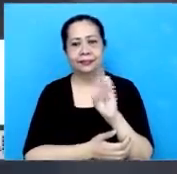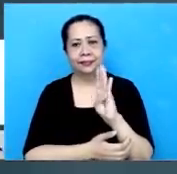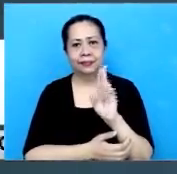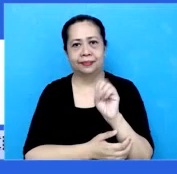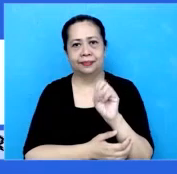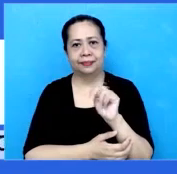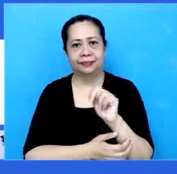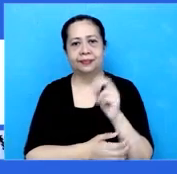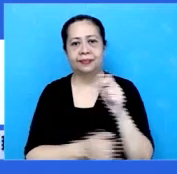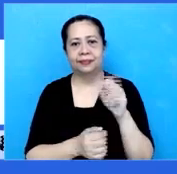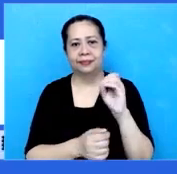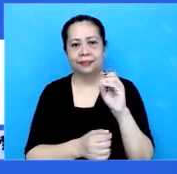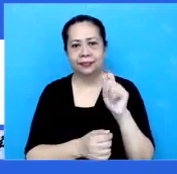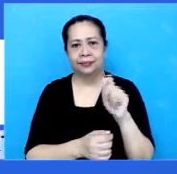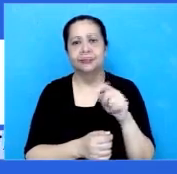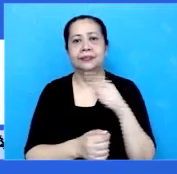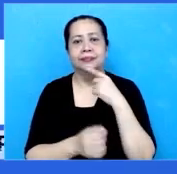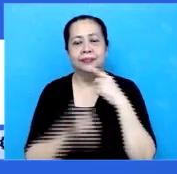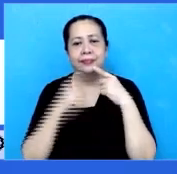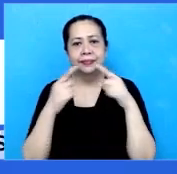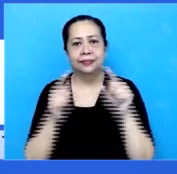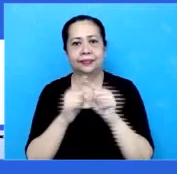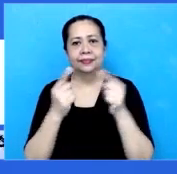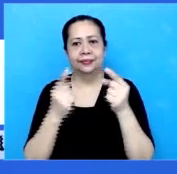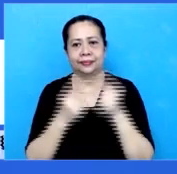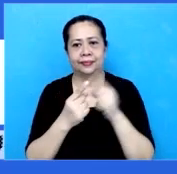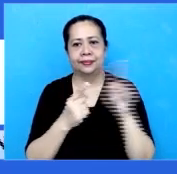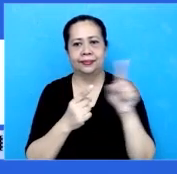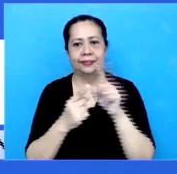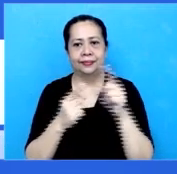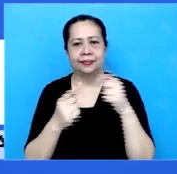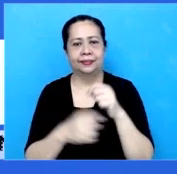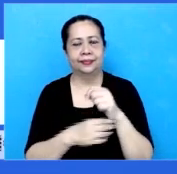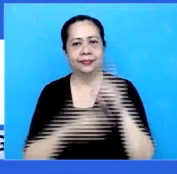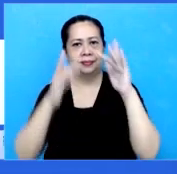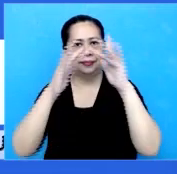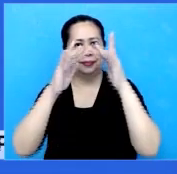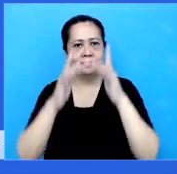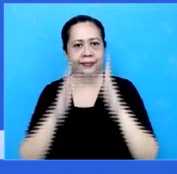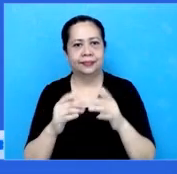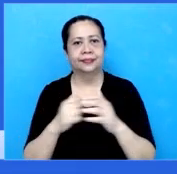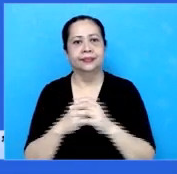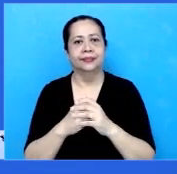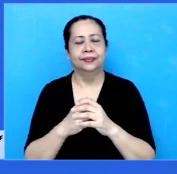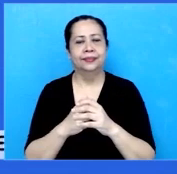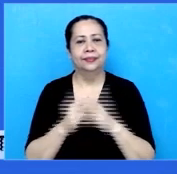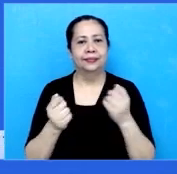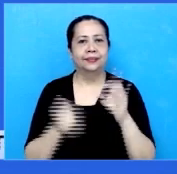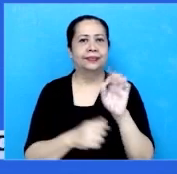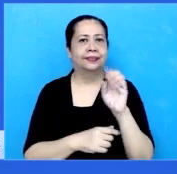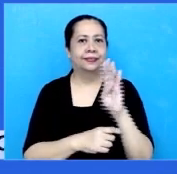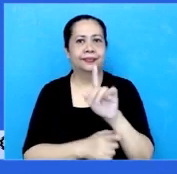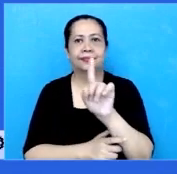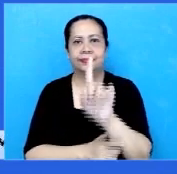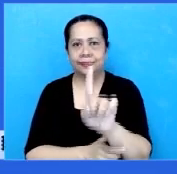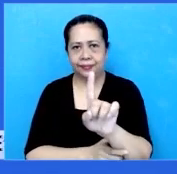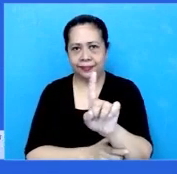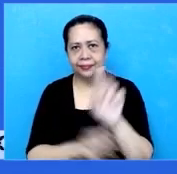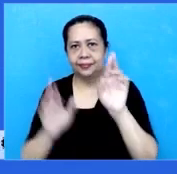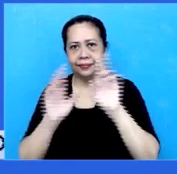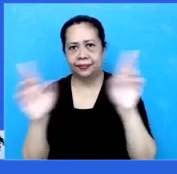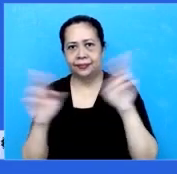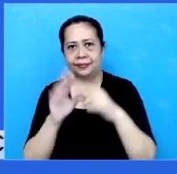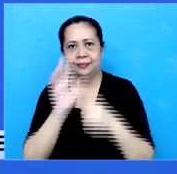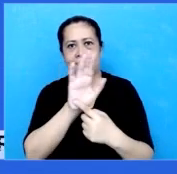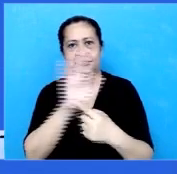October. Inanunsyo yan mismo ng grupo sa kanilang official social media accounts sa February 1. Nakatakdang ipalabas